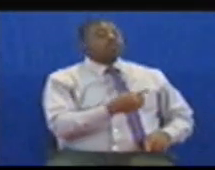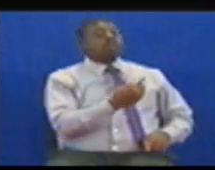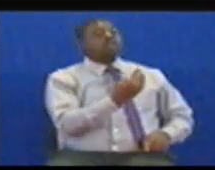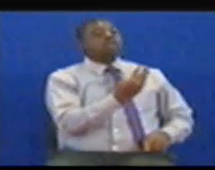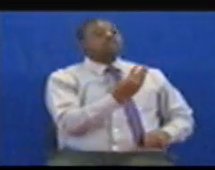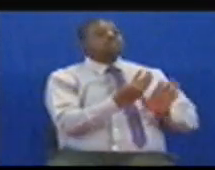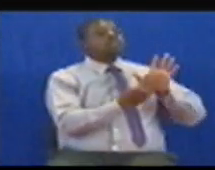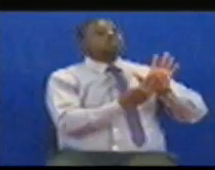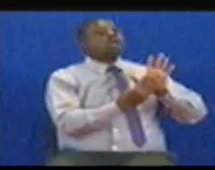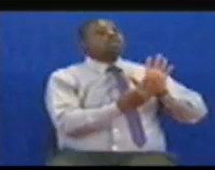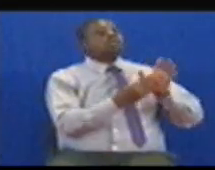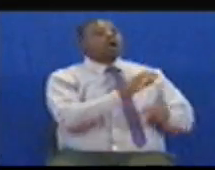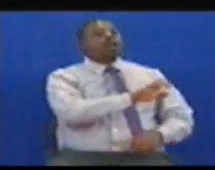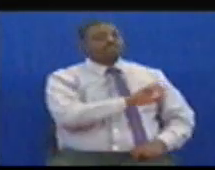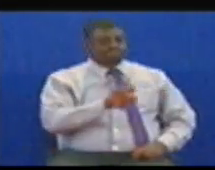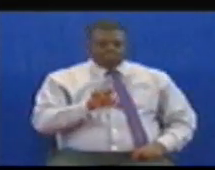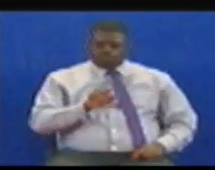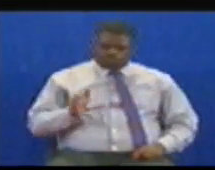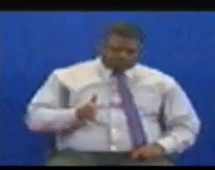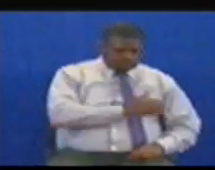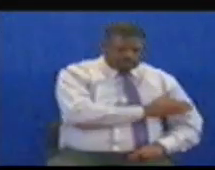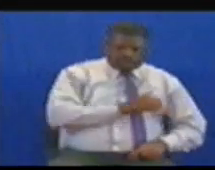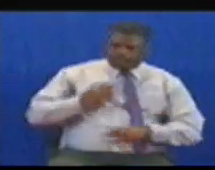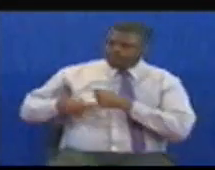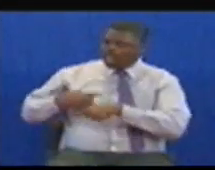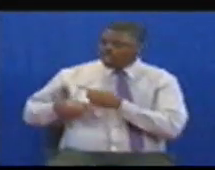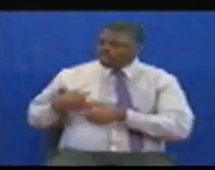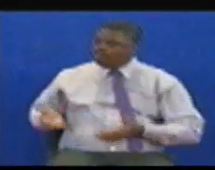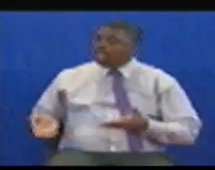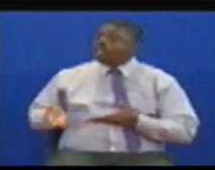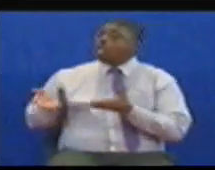milioni 131,431,499,000, matumizi ya miradi ya maendeleo